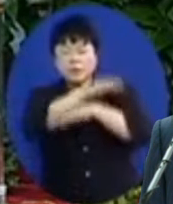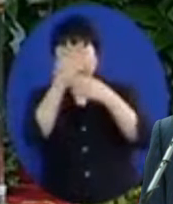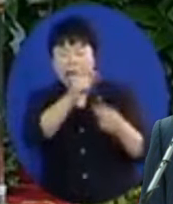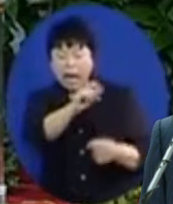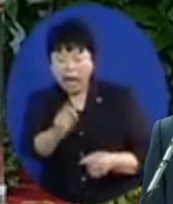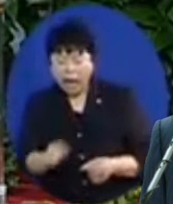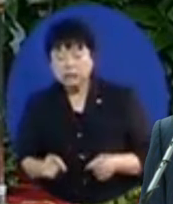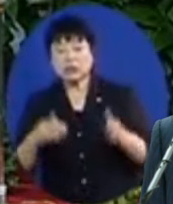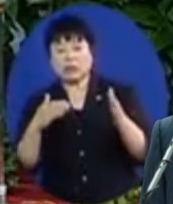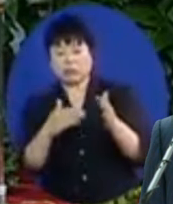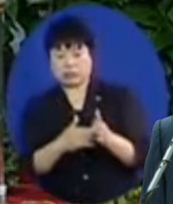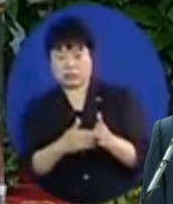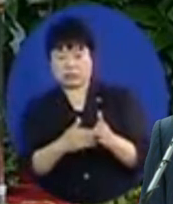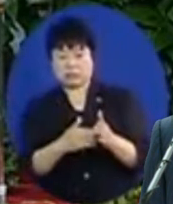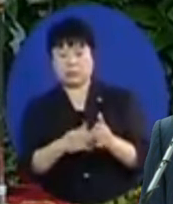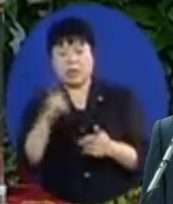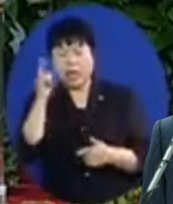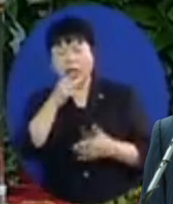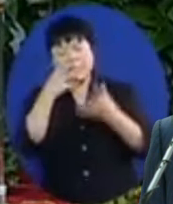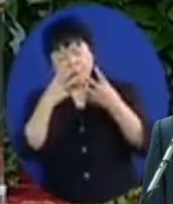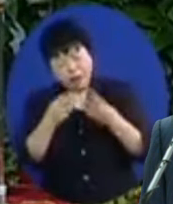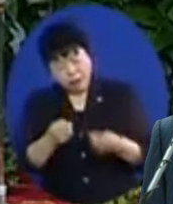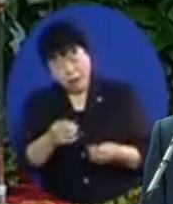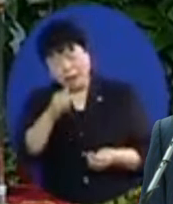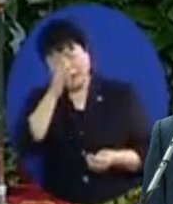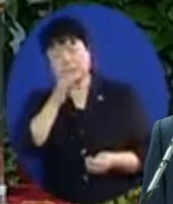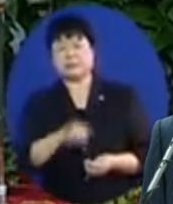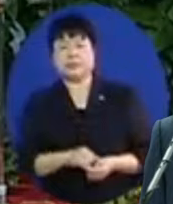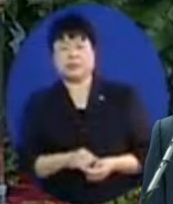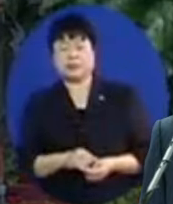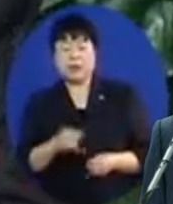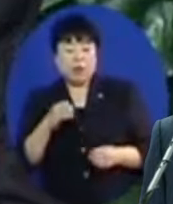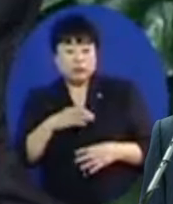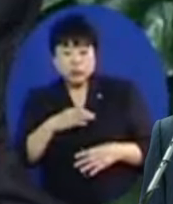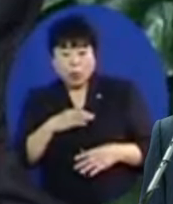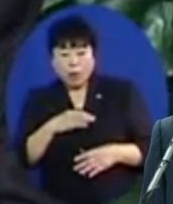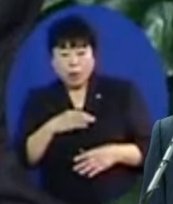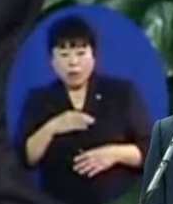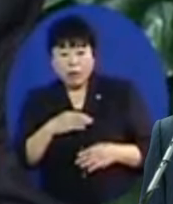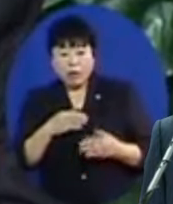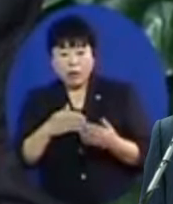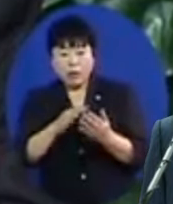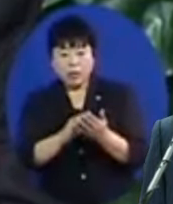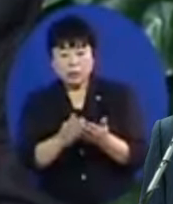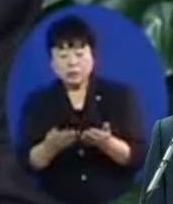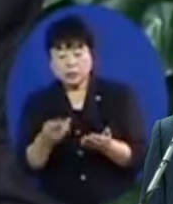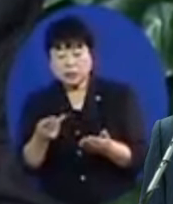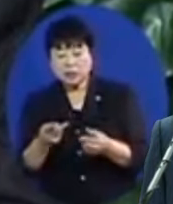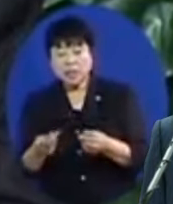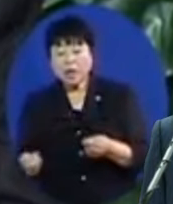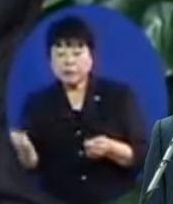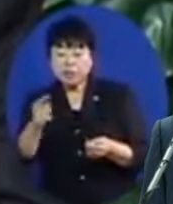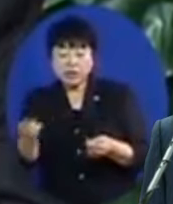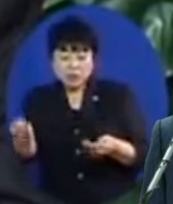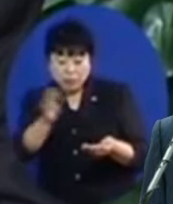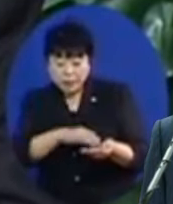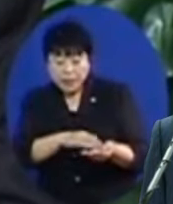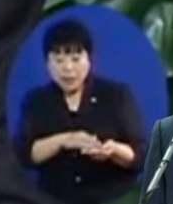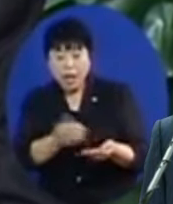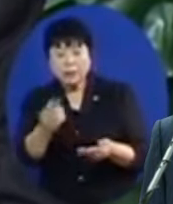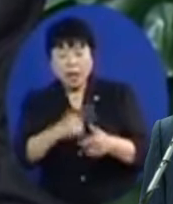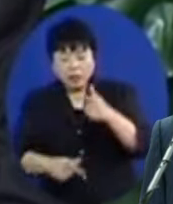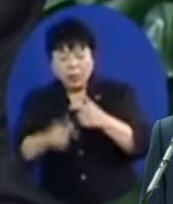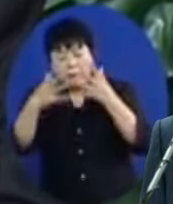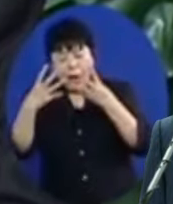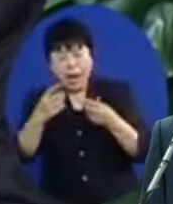했습니다. 얼마나 악한 행동이 많은지 몰라 시인은 덜컥 두려운 마음이 들었습니다. 그래서 천천히 다음 장을 넘겼는데 이번에는 아까보다